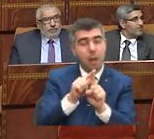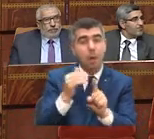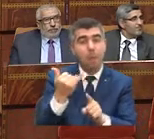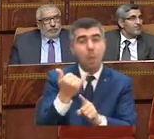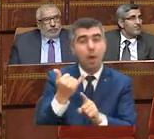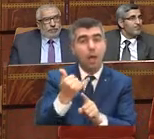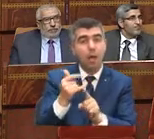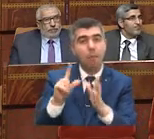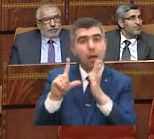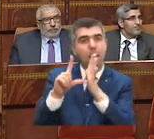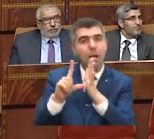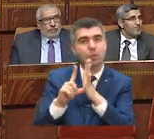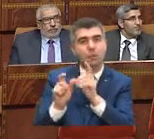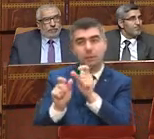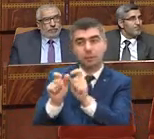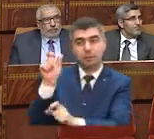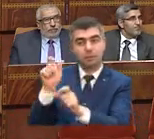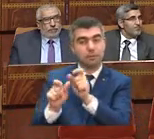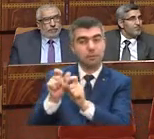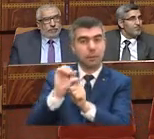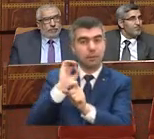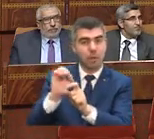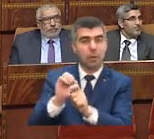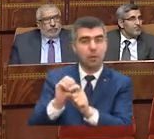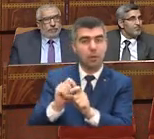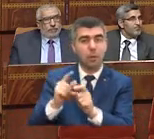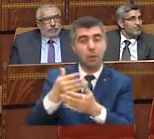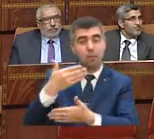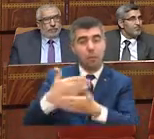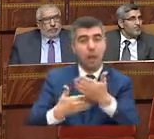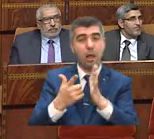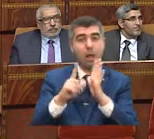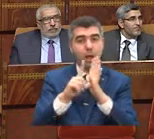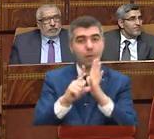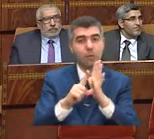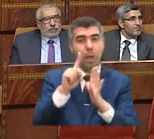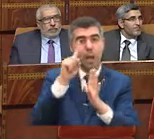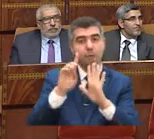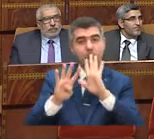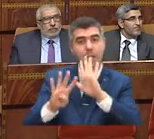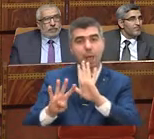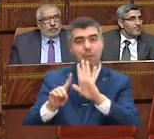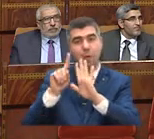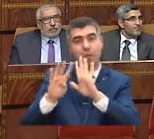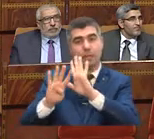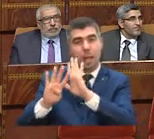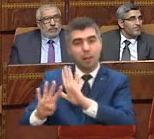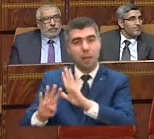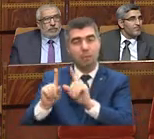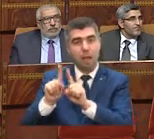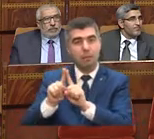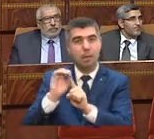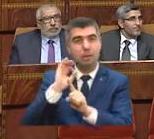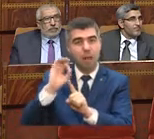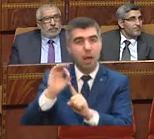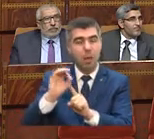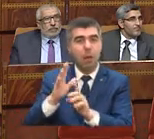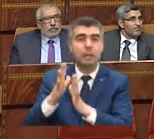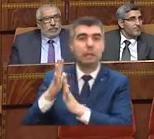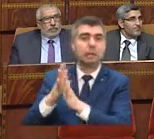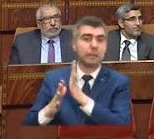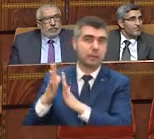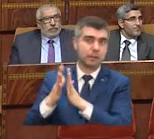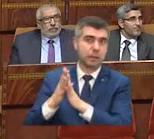وبالتالي بمقتضى ظاهرة 1919 تدبير شأن الأراضي الجماعات السلالية هو اختصاص